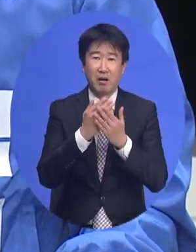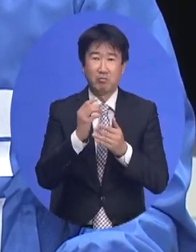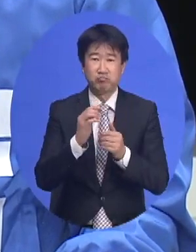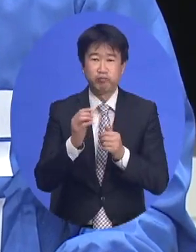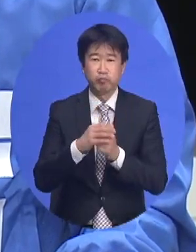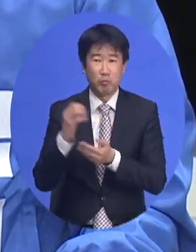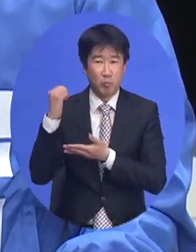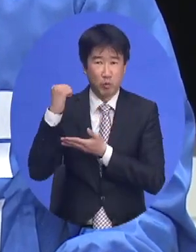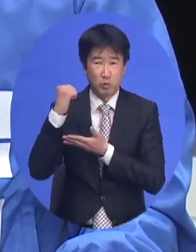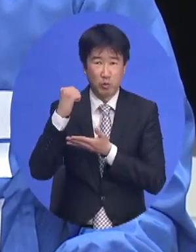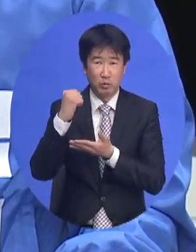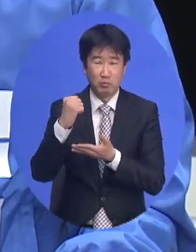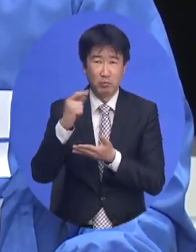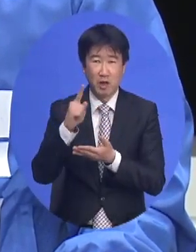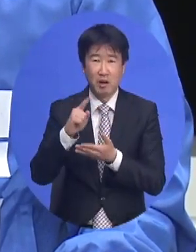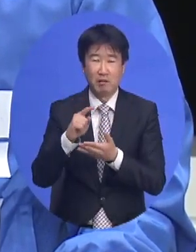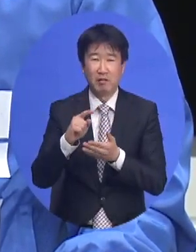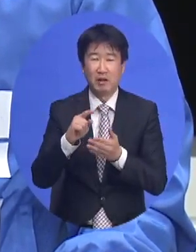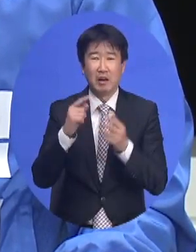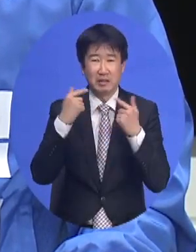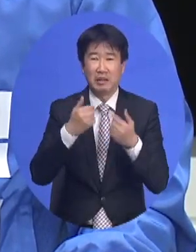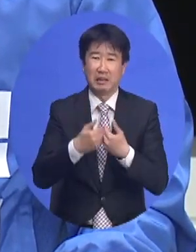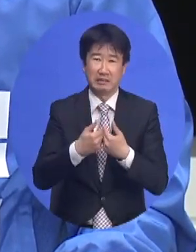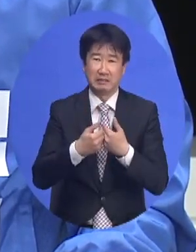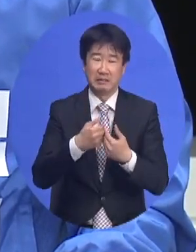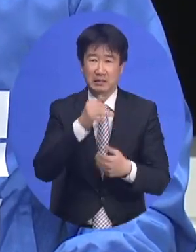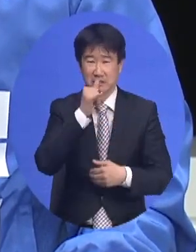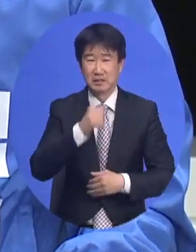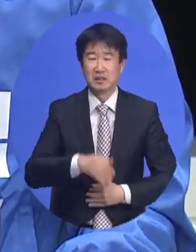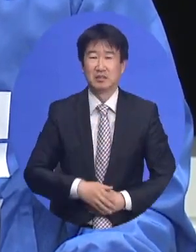늘 갈등이 있었고